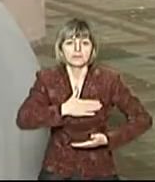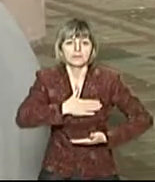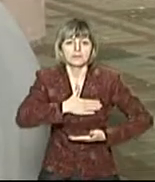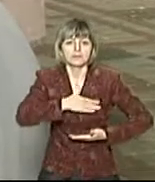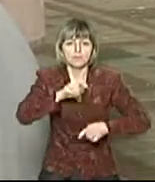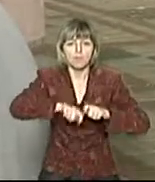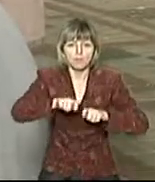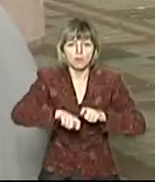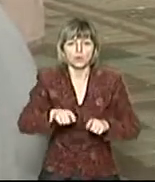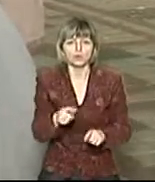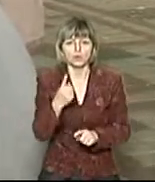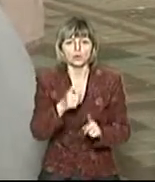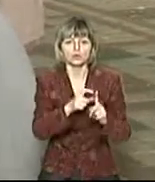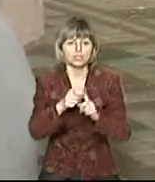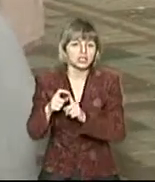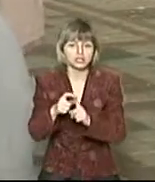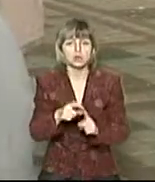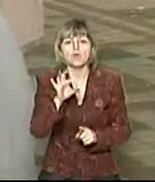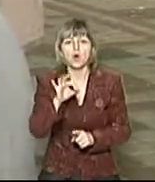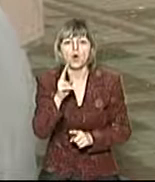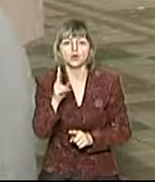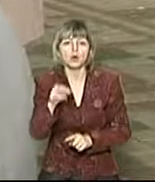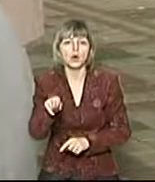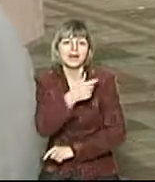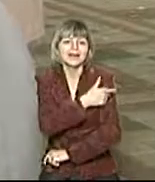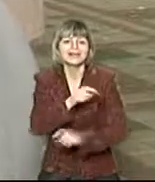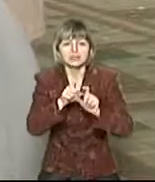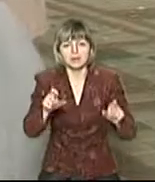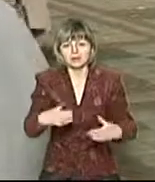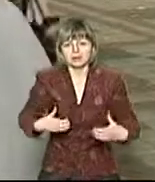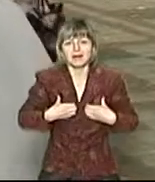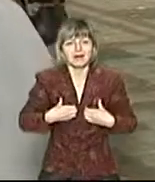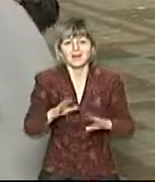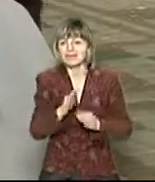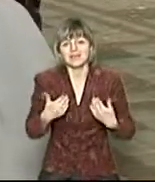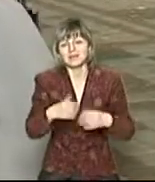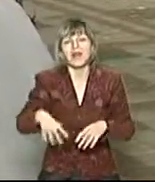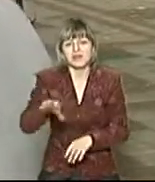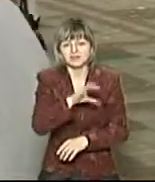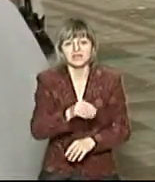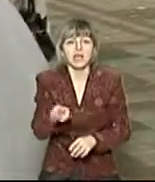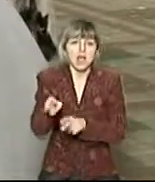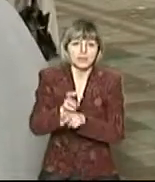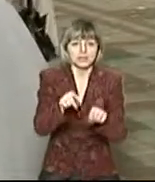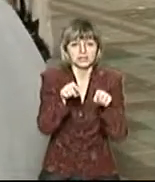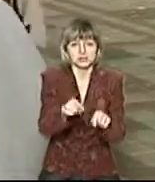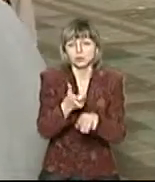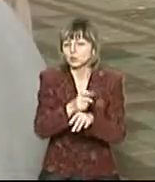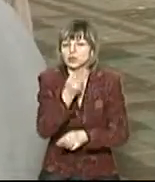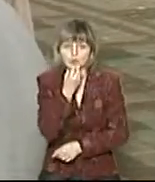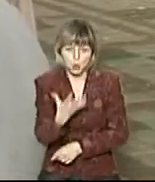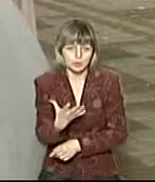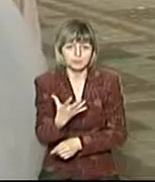Саме слово «онкодиспансер» лякає, розумієте, людей. Ну всіх, не тільки мене, всі. А тут сюди прийти, то дуже